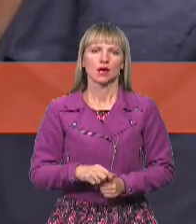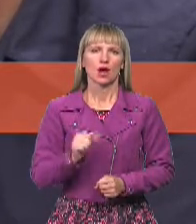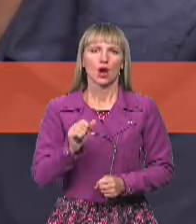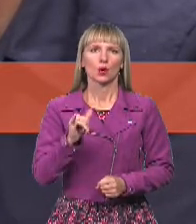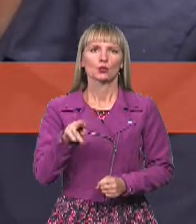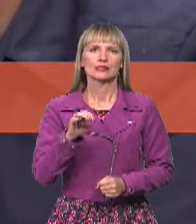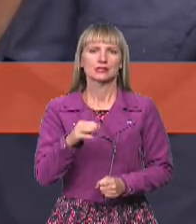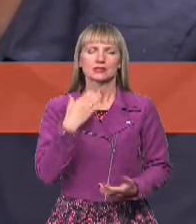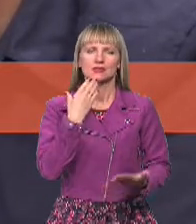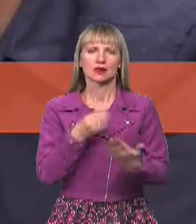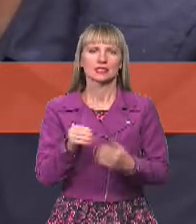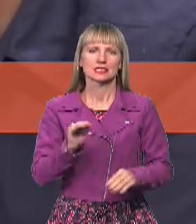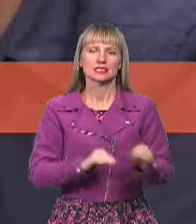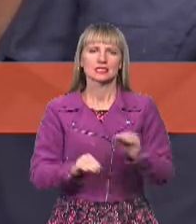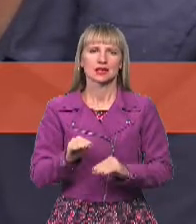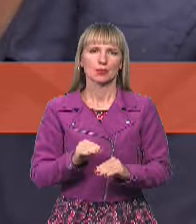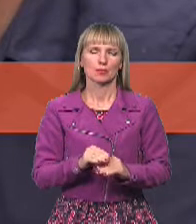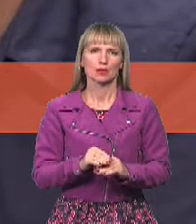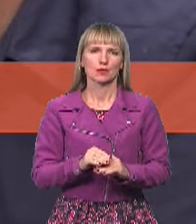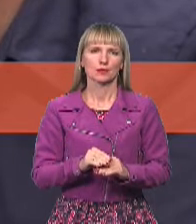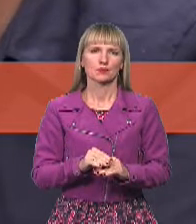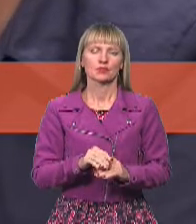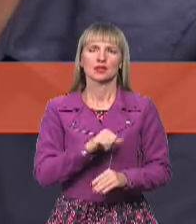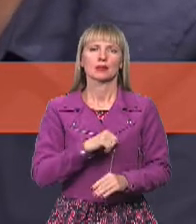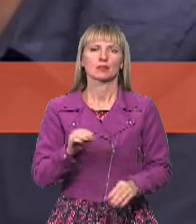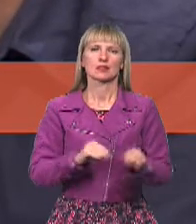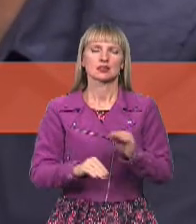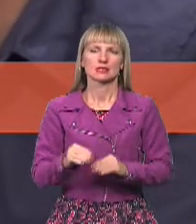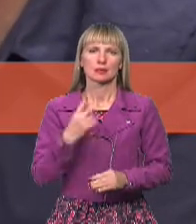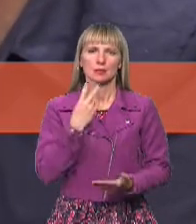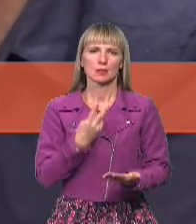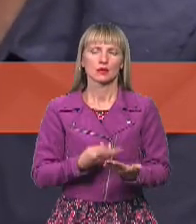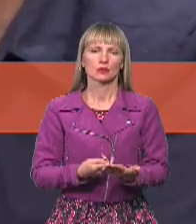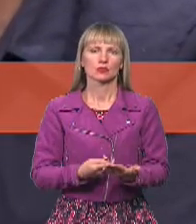аудит своей системы. И, кстати говоря, сама система предусматривает